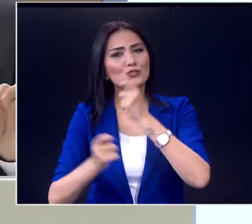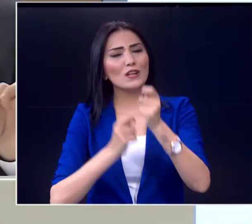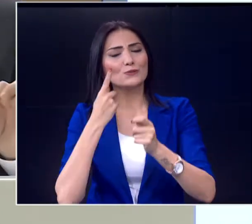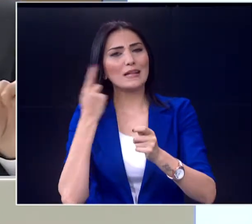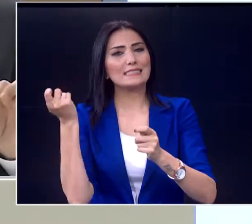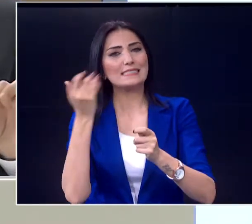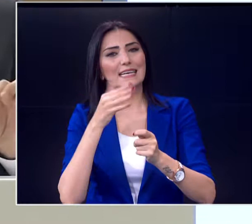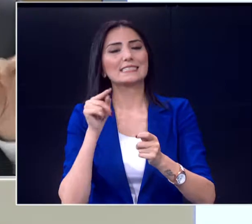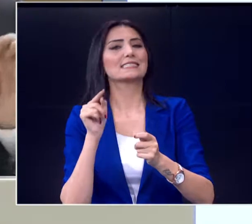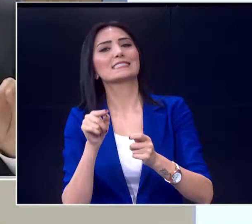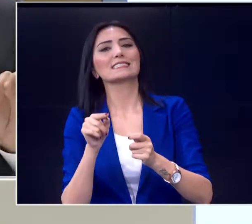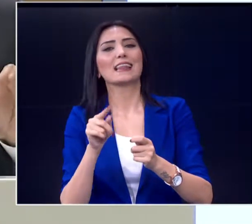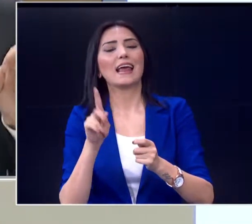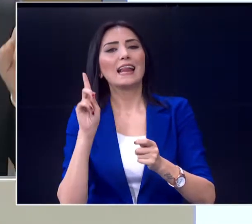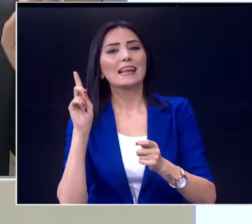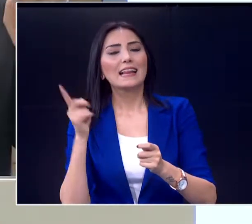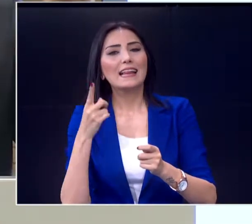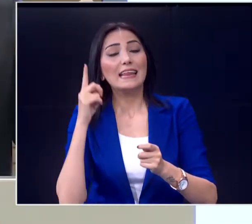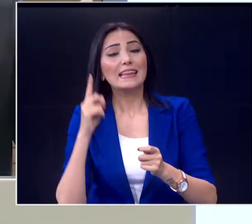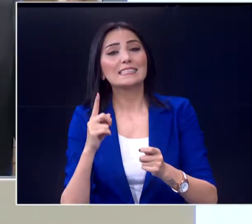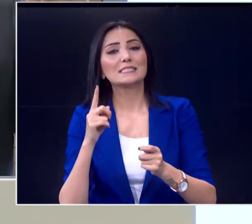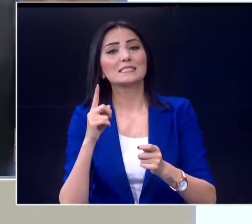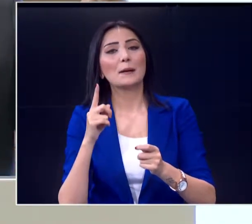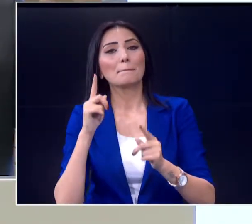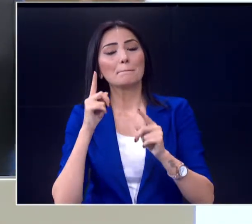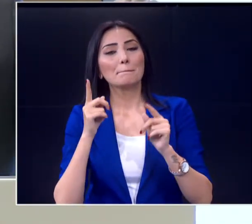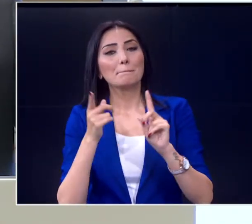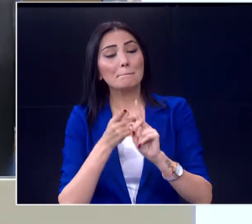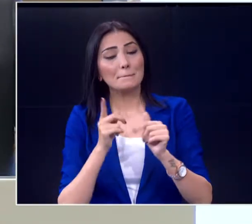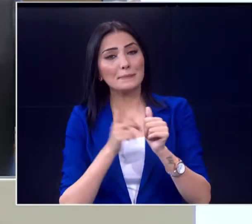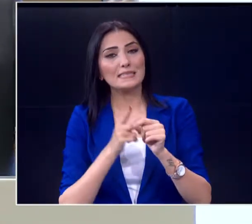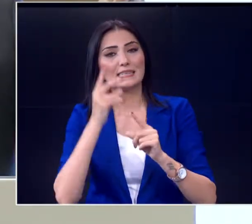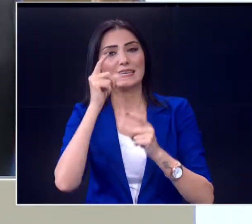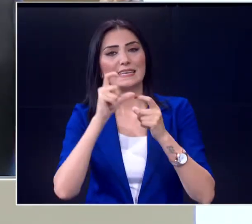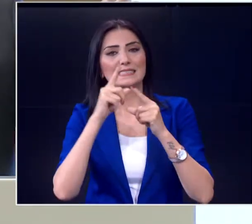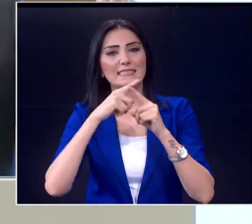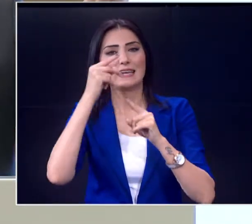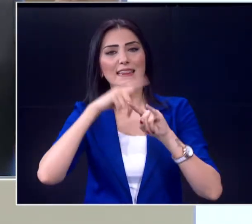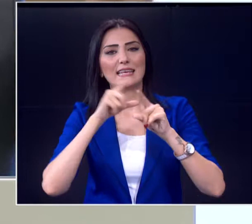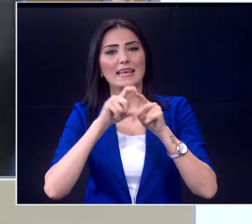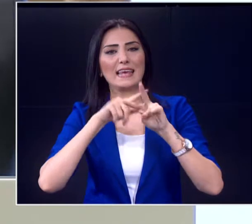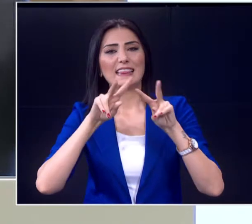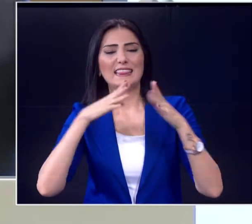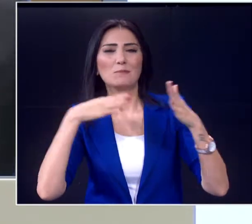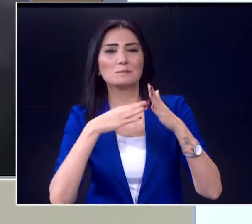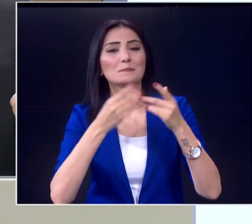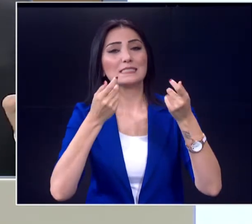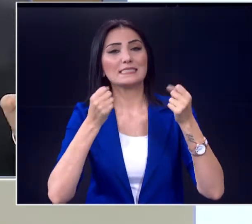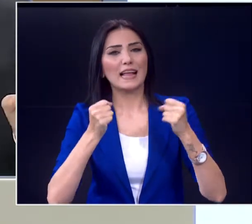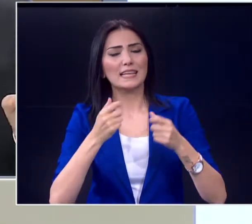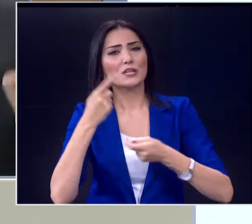sayısına ek bir istihdam sağladığında, yani çalışan